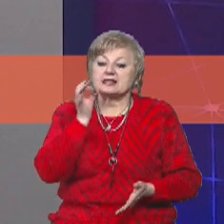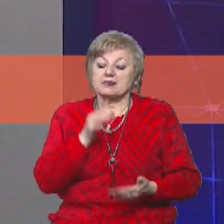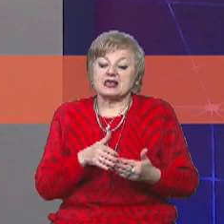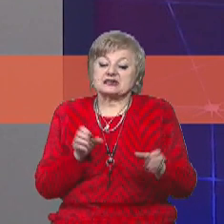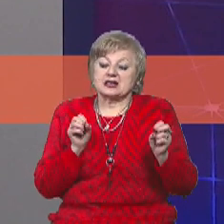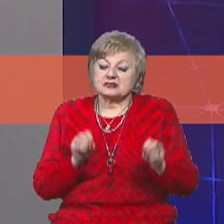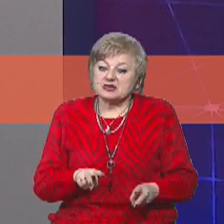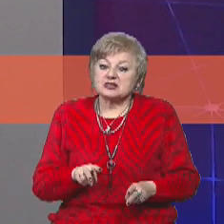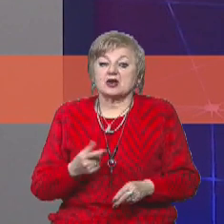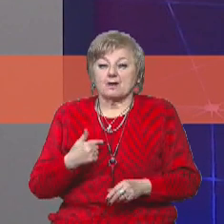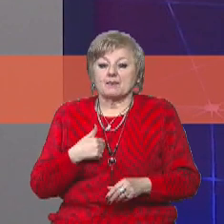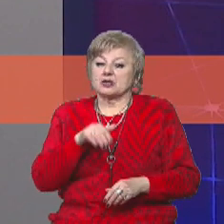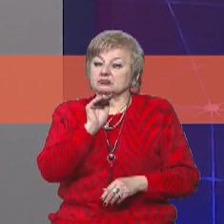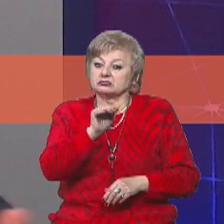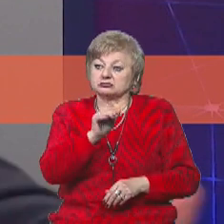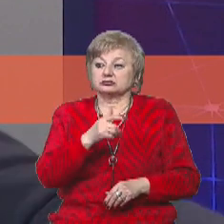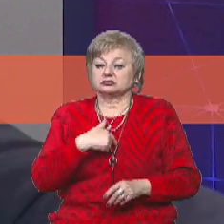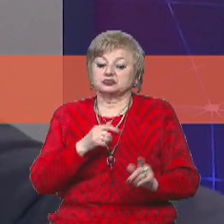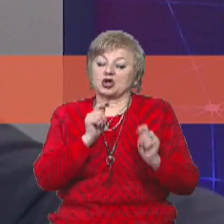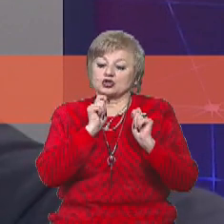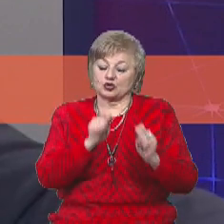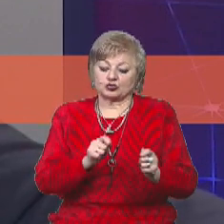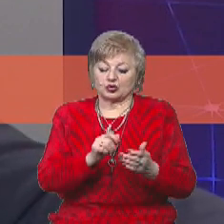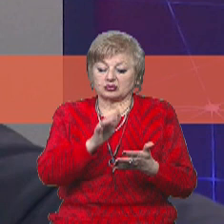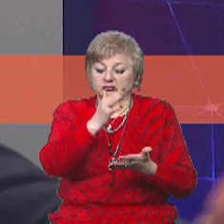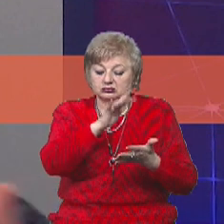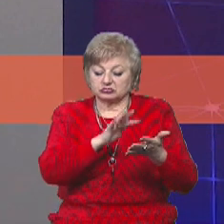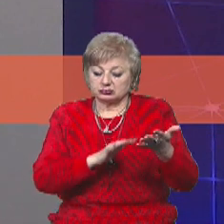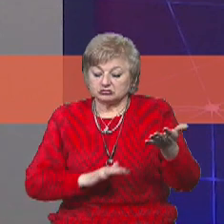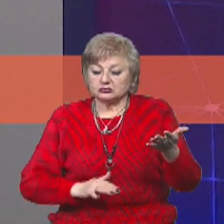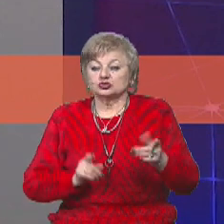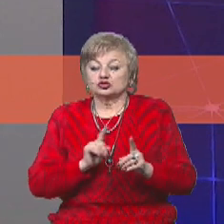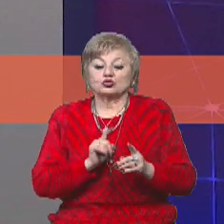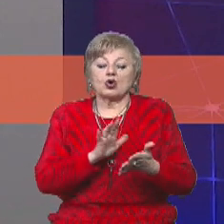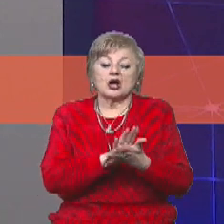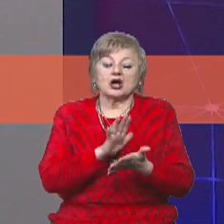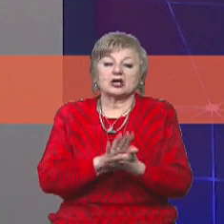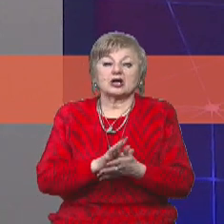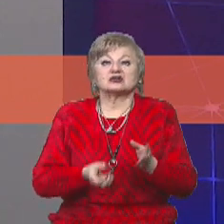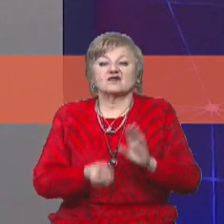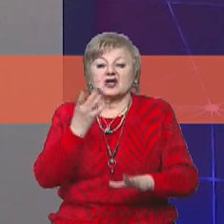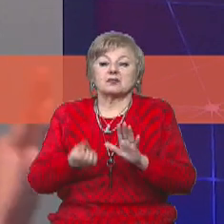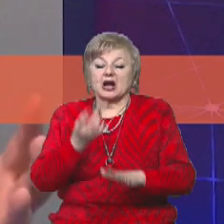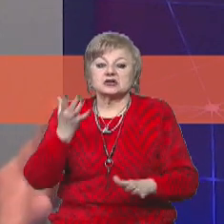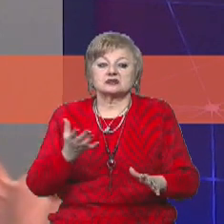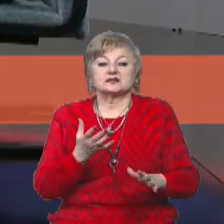спеціалісти, до яких ми зверталися, я їм надав цей весь перелік забруднювачів, які у нас генерують основні